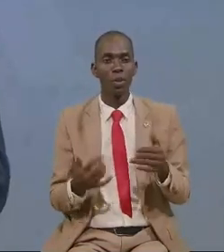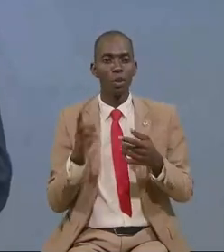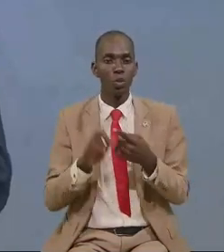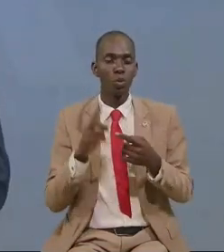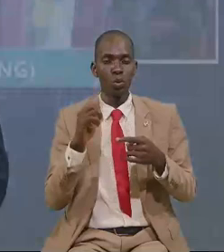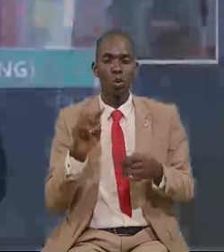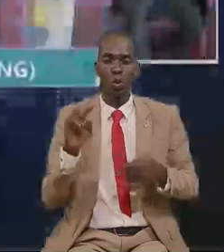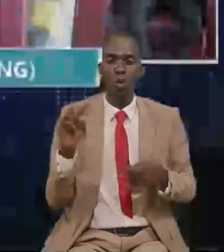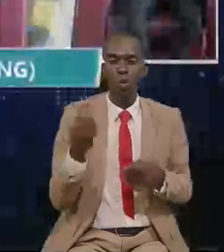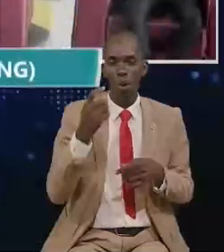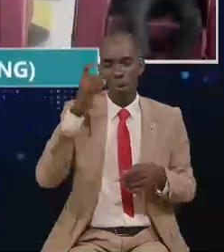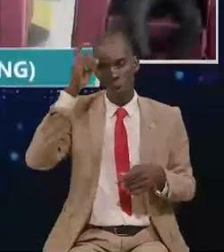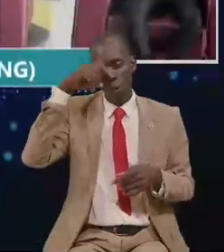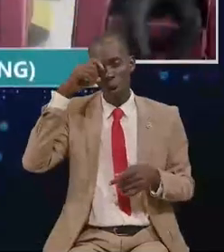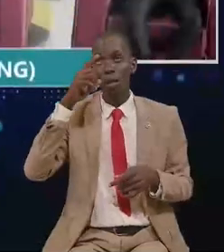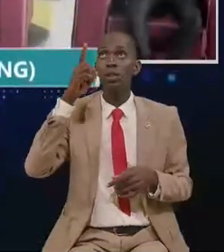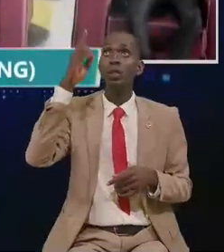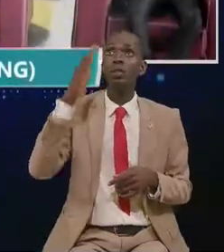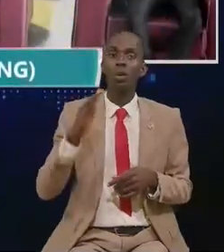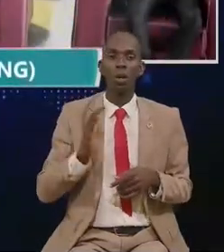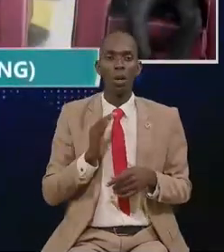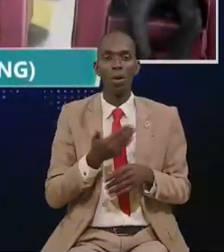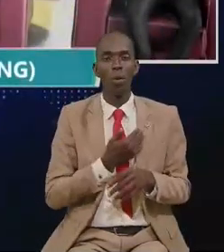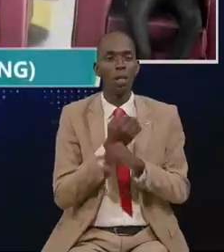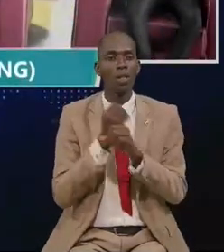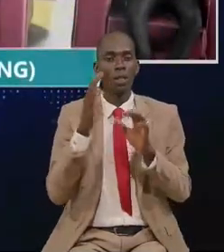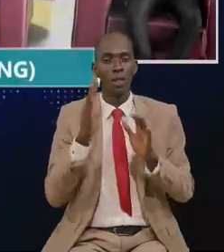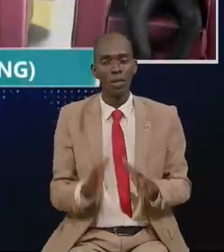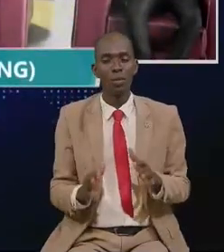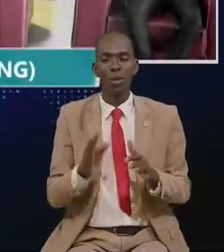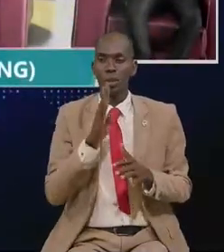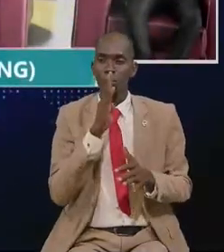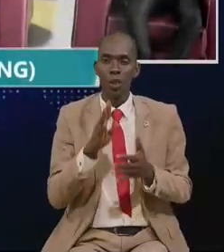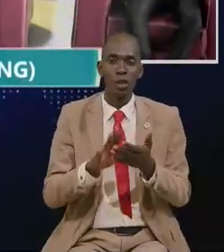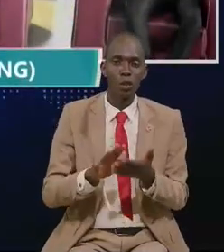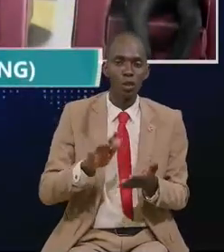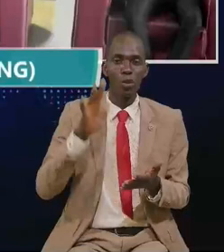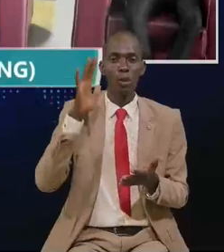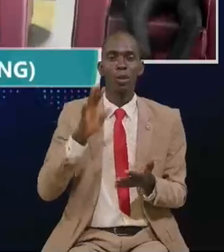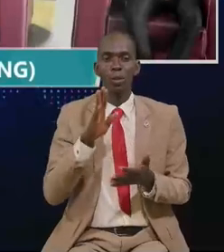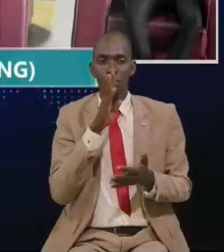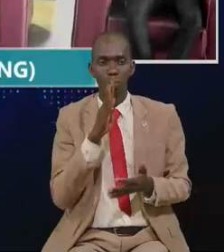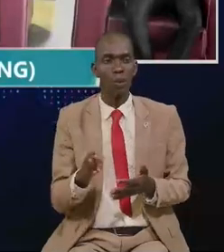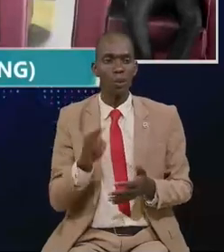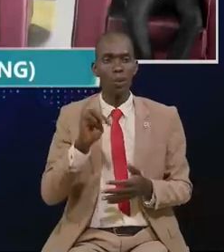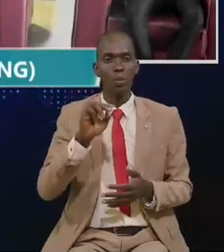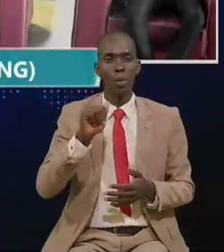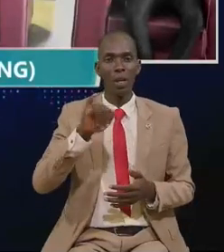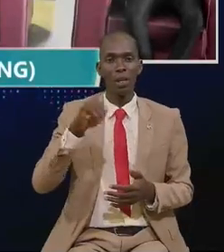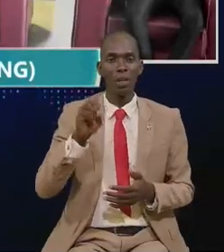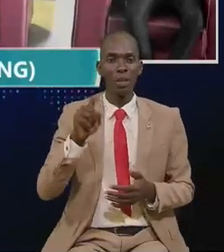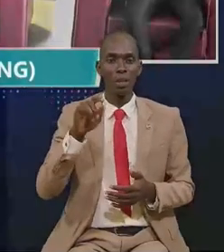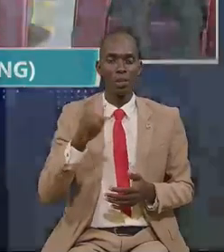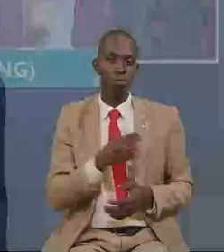Verset 25, à Dieu seul, notre Sauveur, soit la gloire, majesté, force et